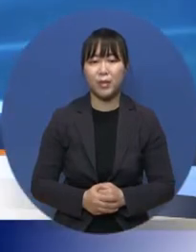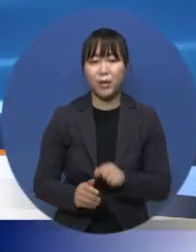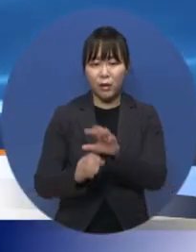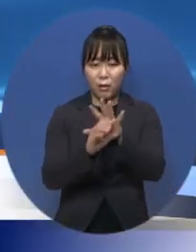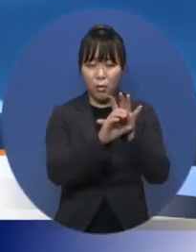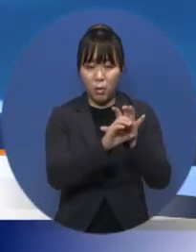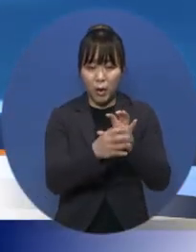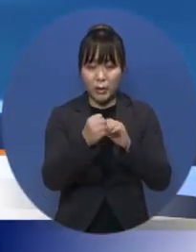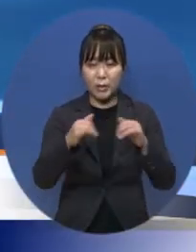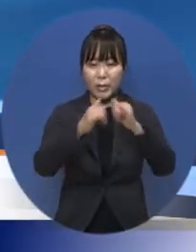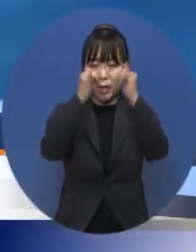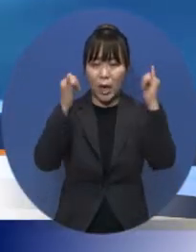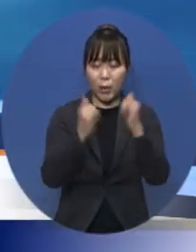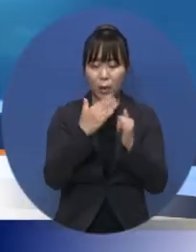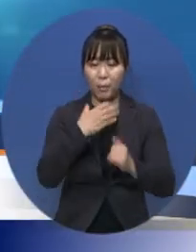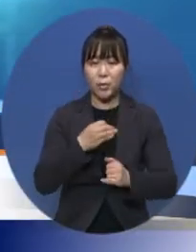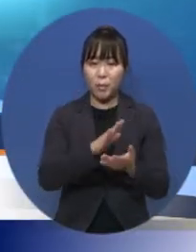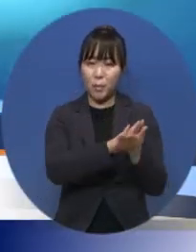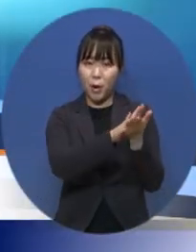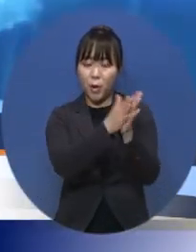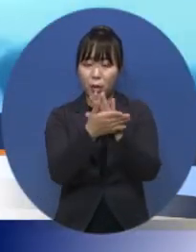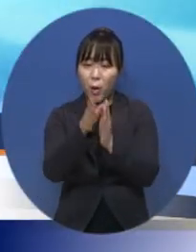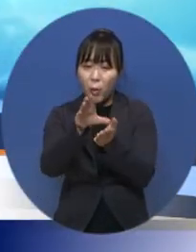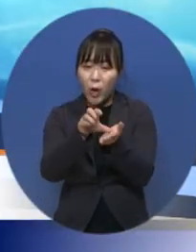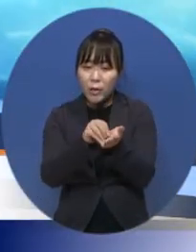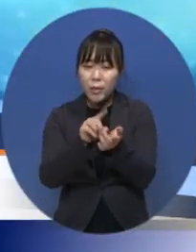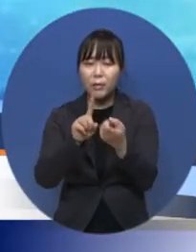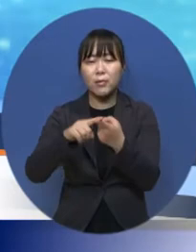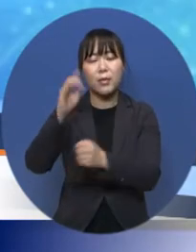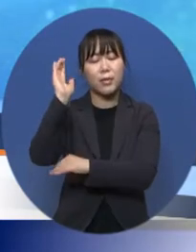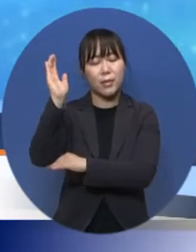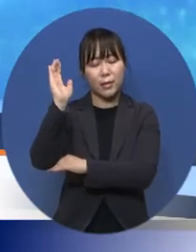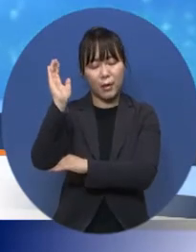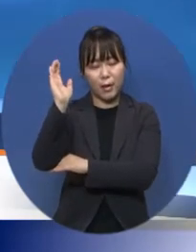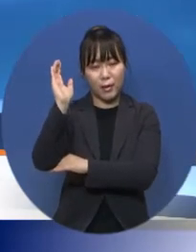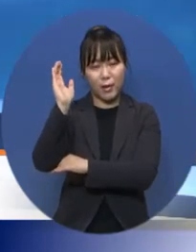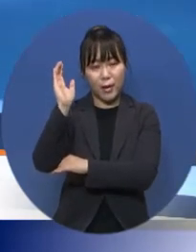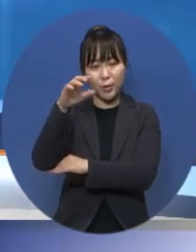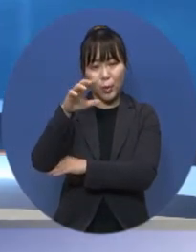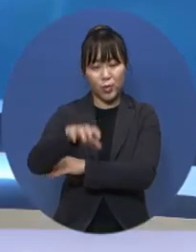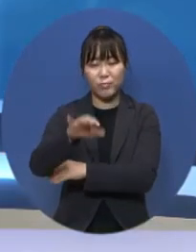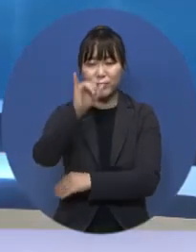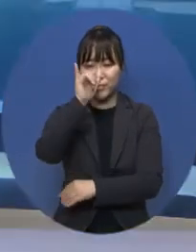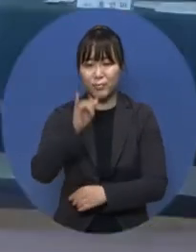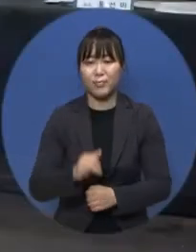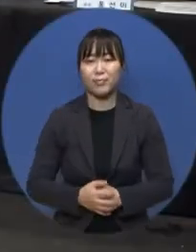코로나19가 가져온 사회복지의 변화와 과제를 이야기하는 자리가 마련됐습니다.